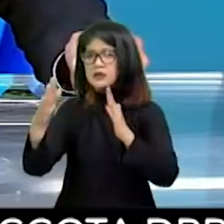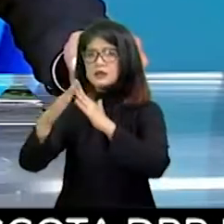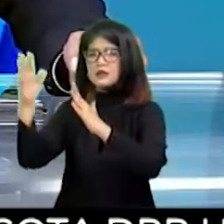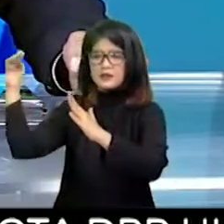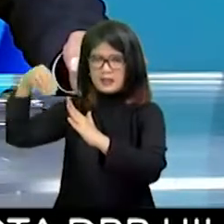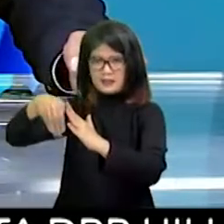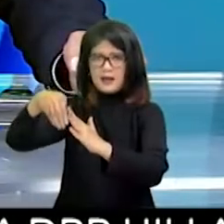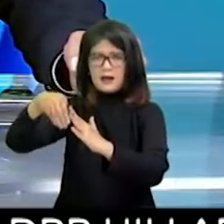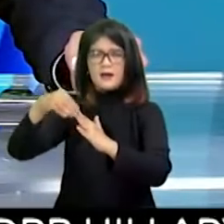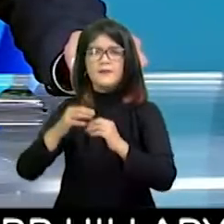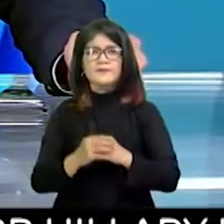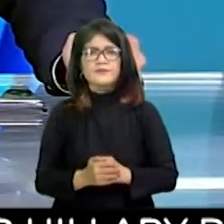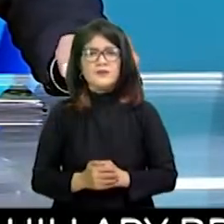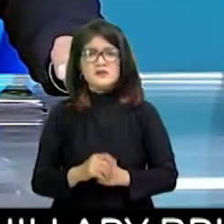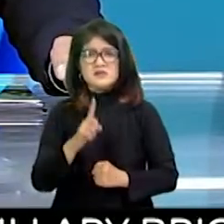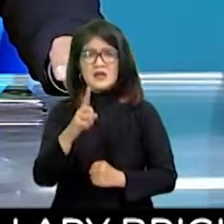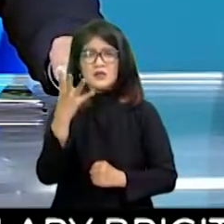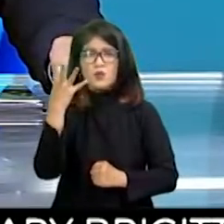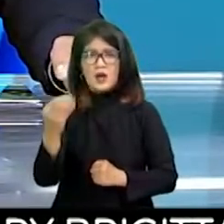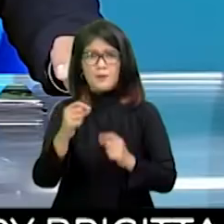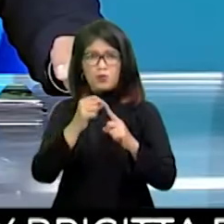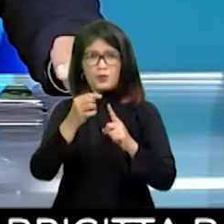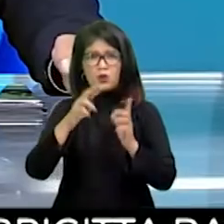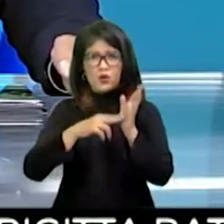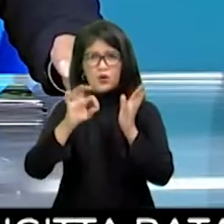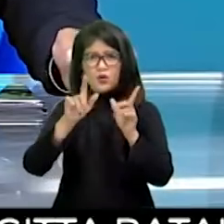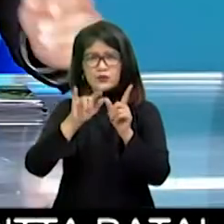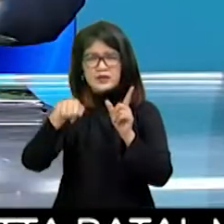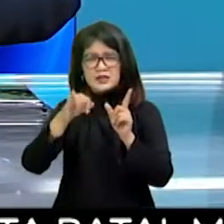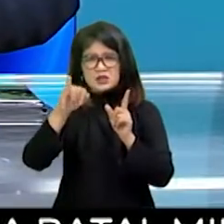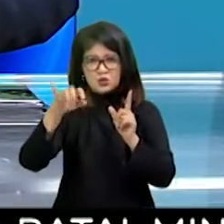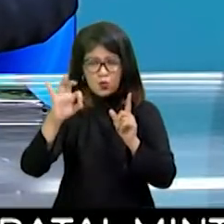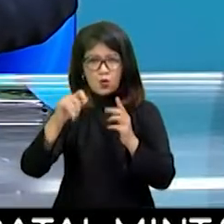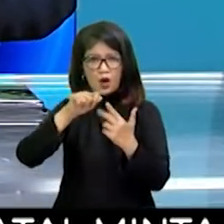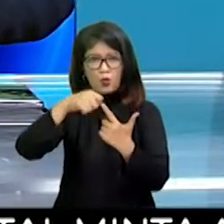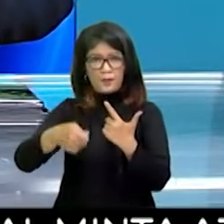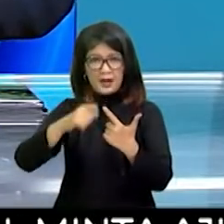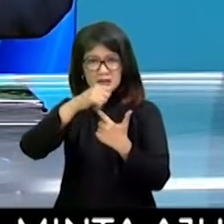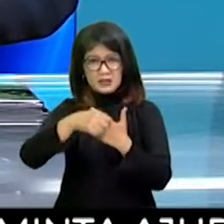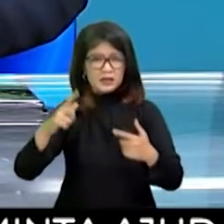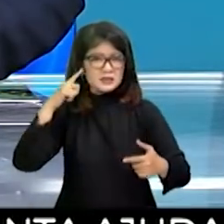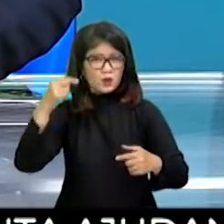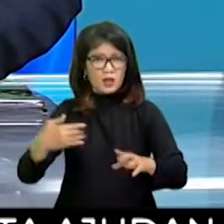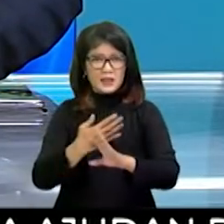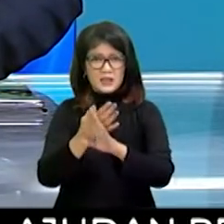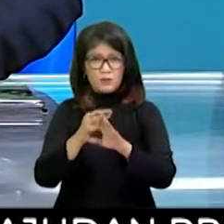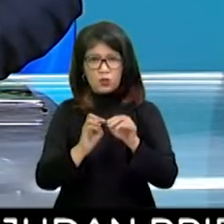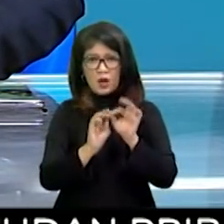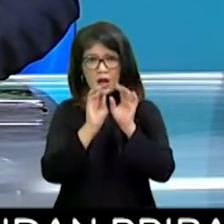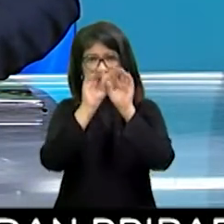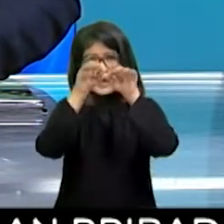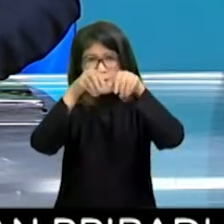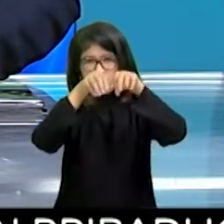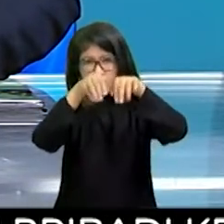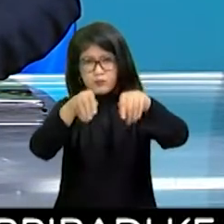Satu kampung di Pronojiwo, Lumajang, Jawa Timur tertimbun abu vulkanik erupsi Gunung Semeru. Kini puluhan rumah tidak